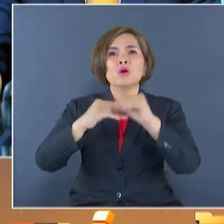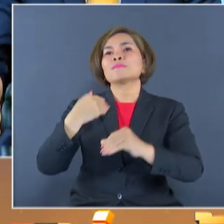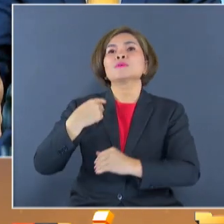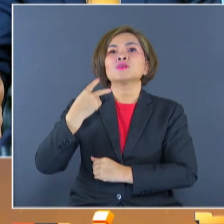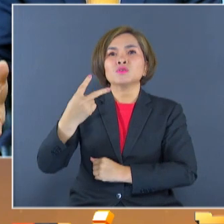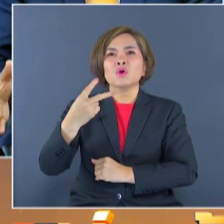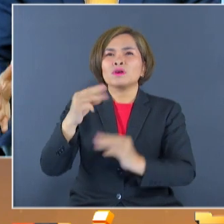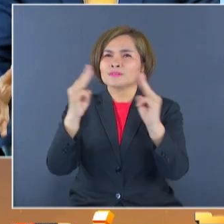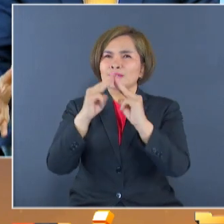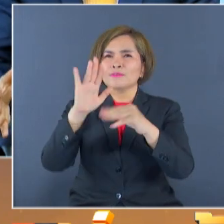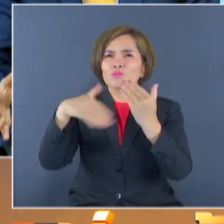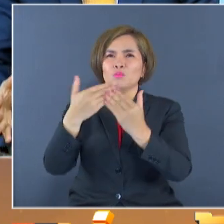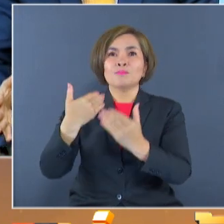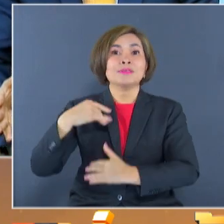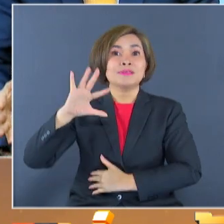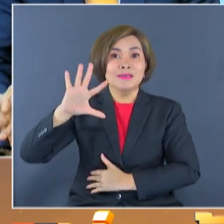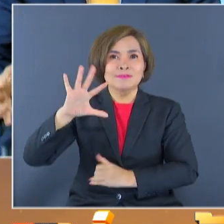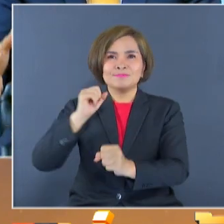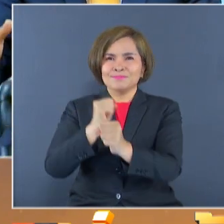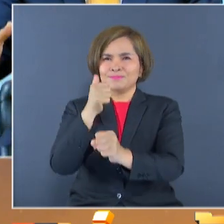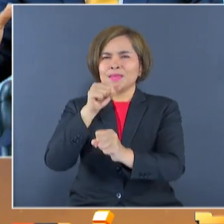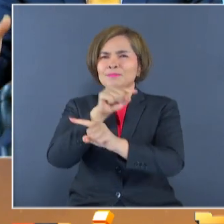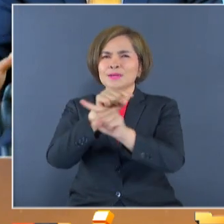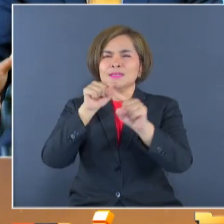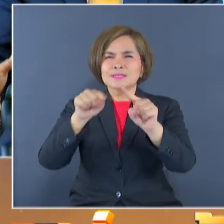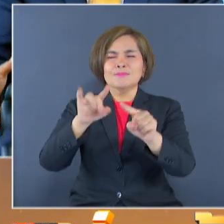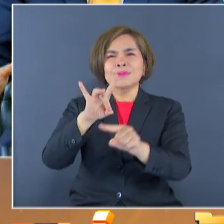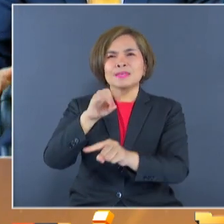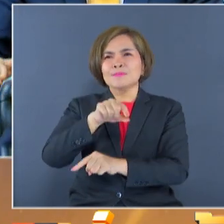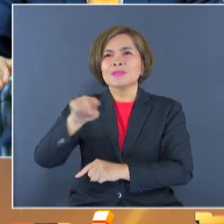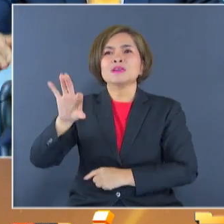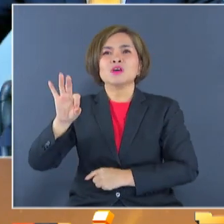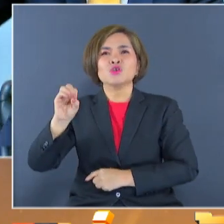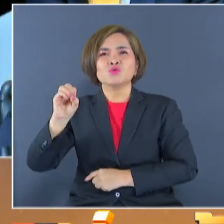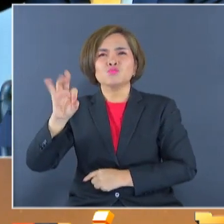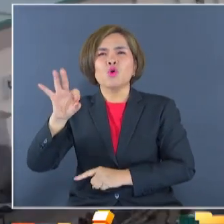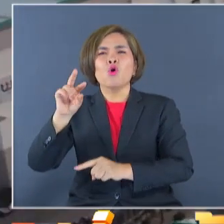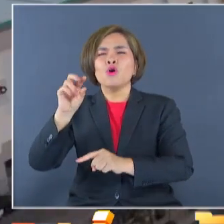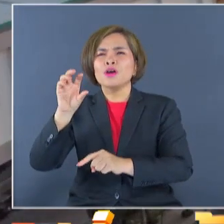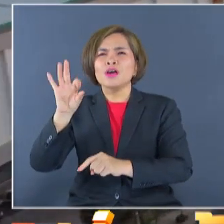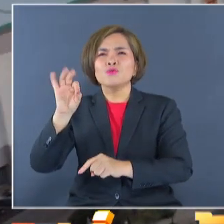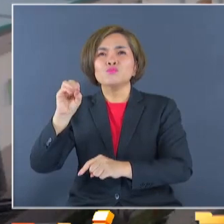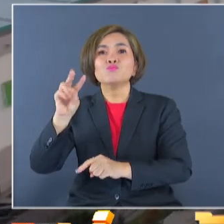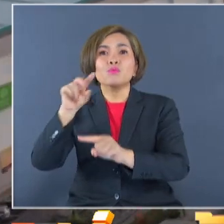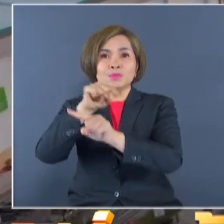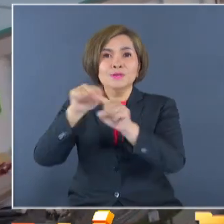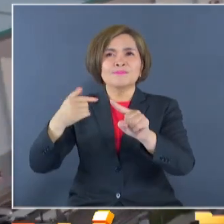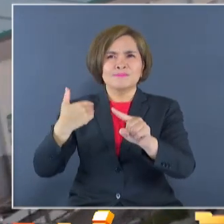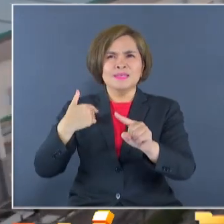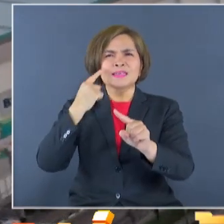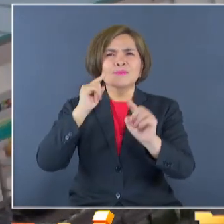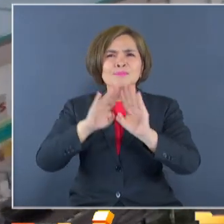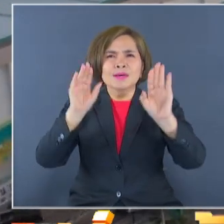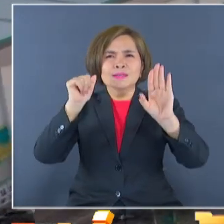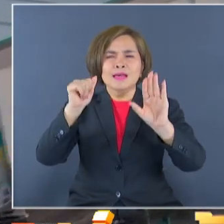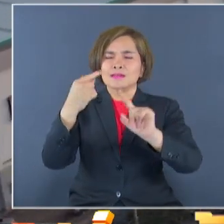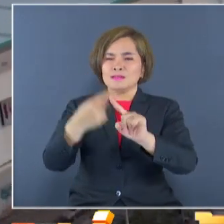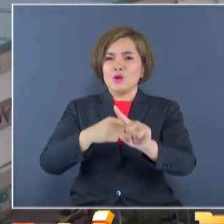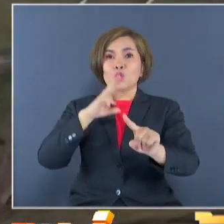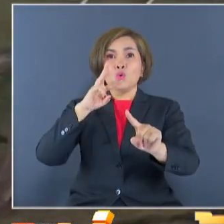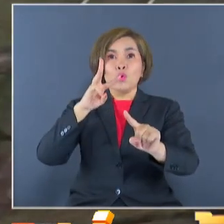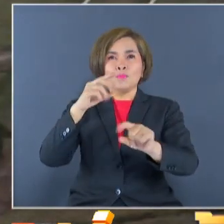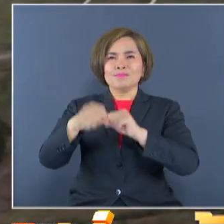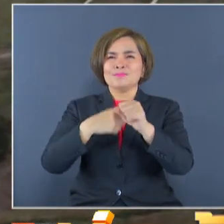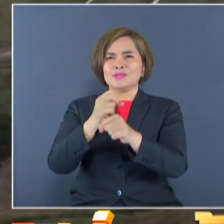ข Viveumannคืบน่ไปแลว 80.92% ซึงคาดการวจะสามารเปิดให้บิการได้ก็คือเดือนวธนายนต 2018